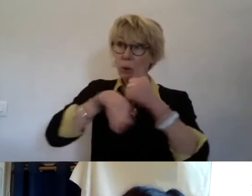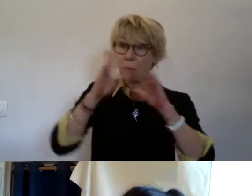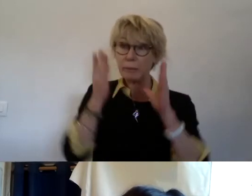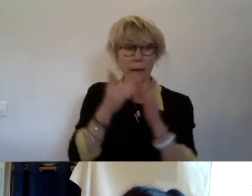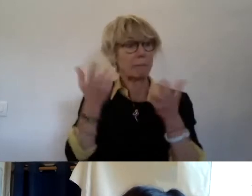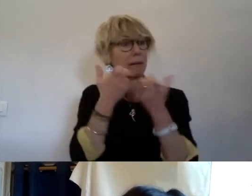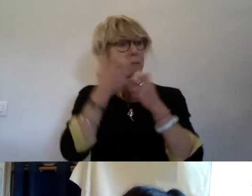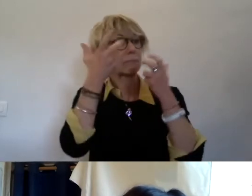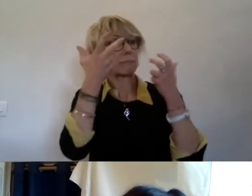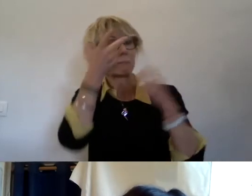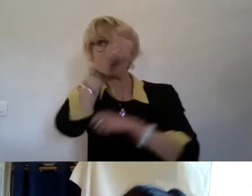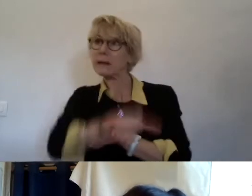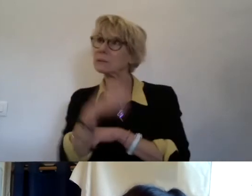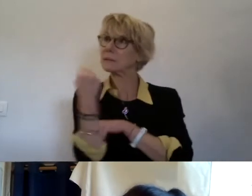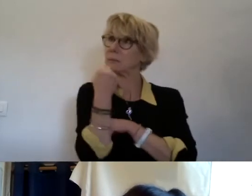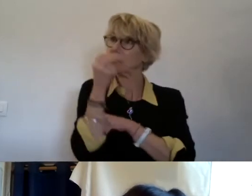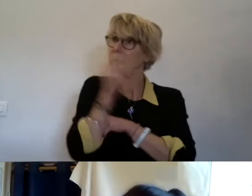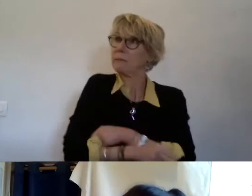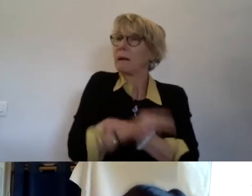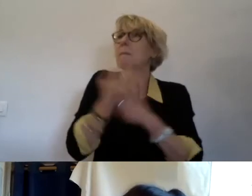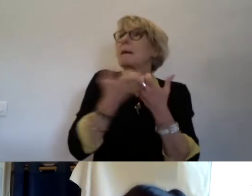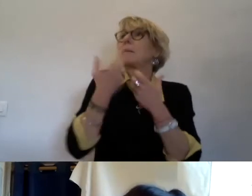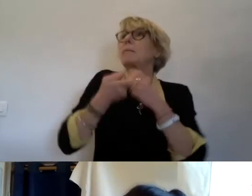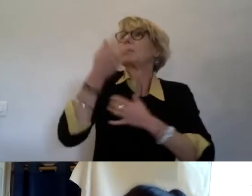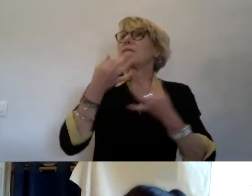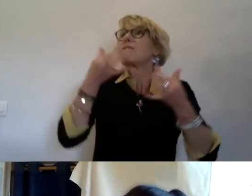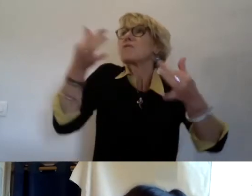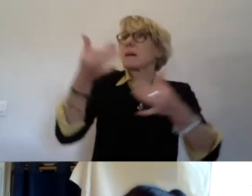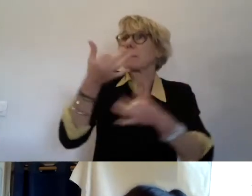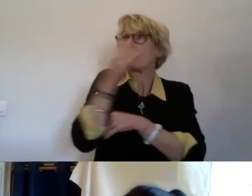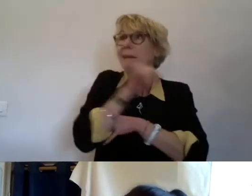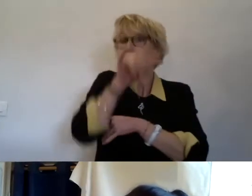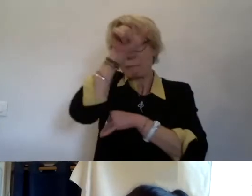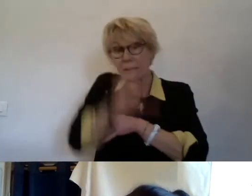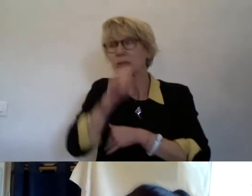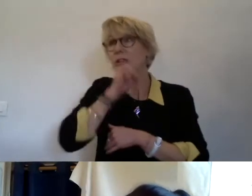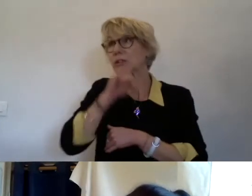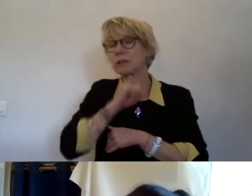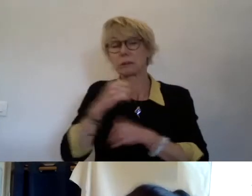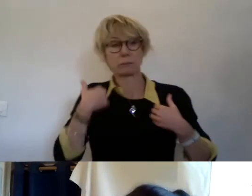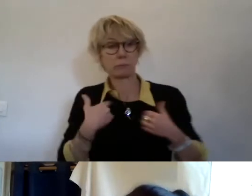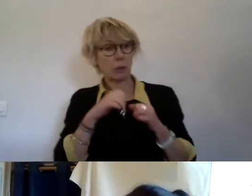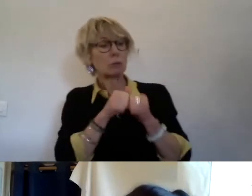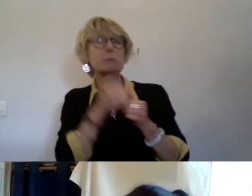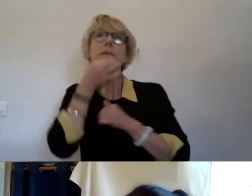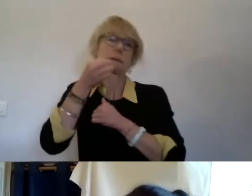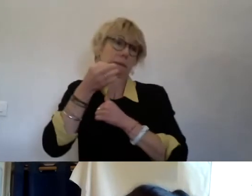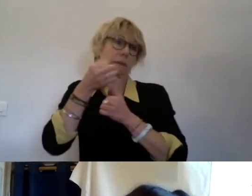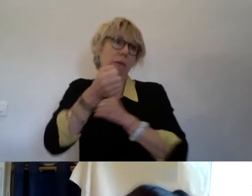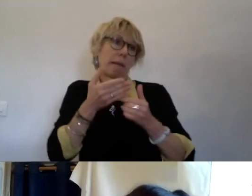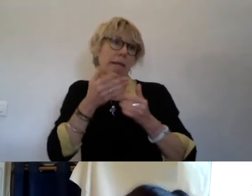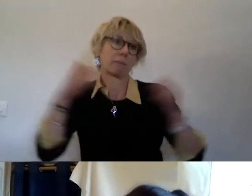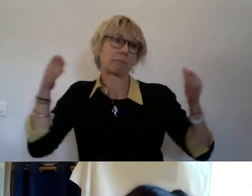des plus vulnérables comme les personnes âgées. Alors, je précise tout de suite que mon domaine d'exercice, c'est la gériatrie. Je suis dans un